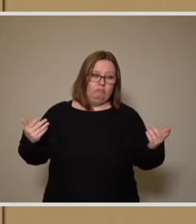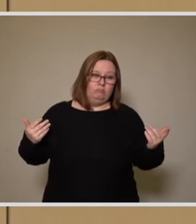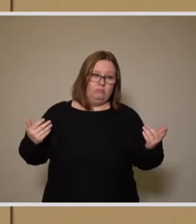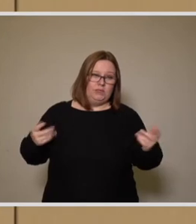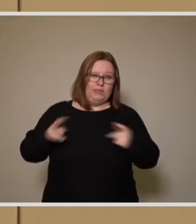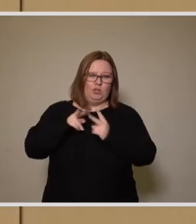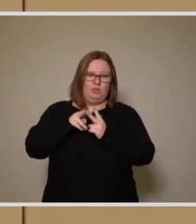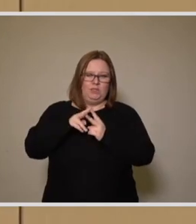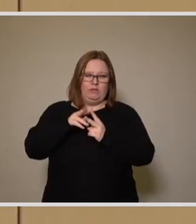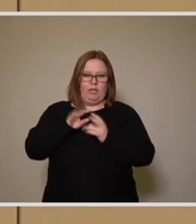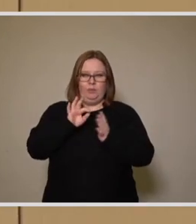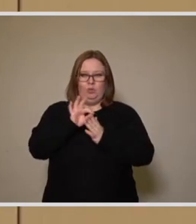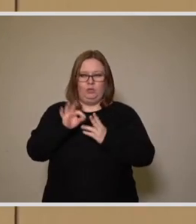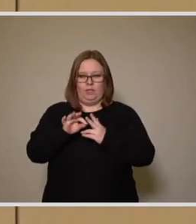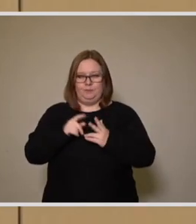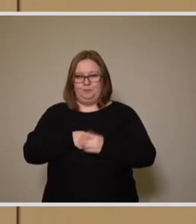zwei Punkte